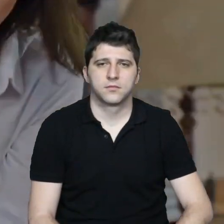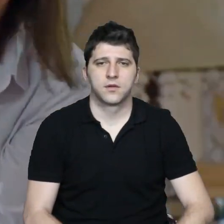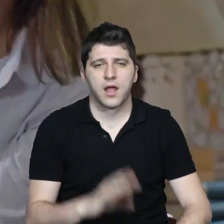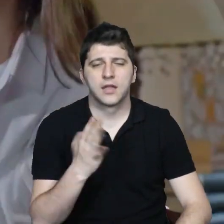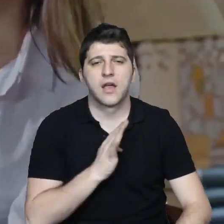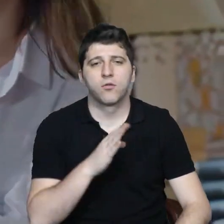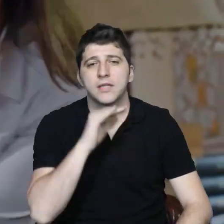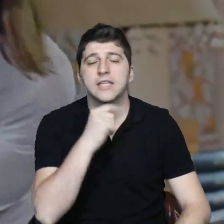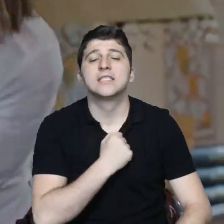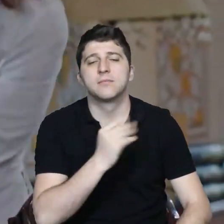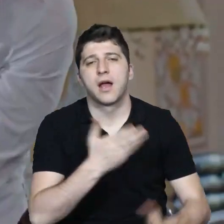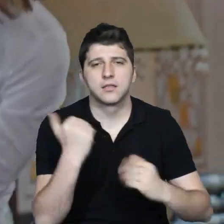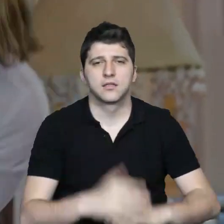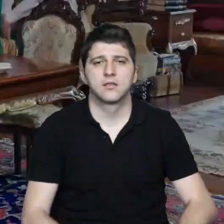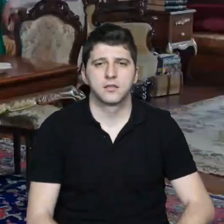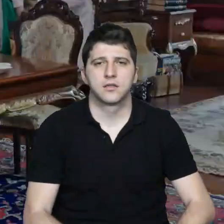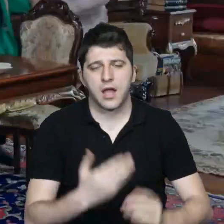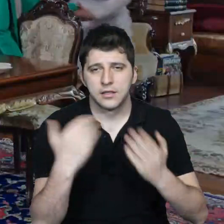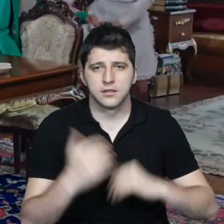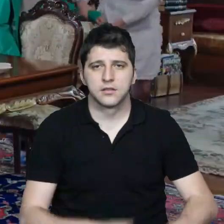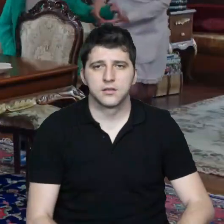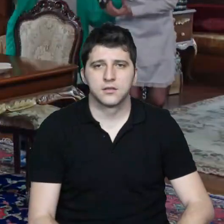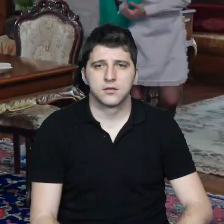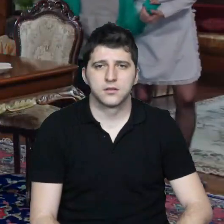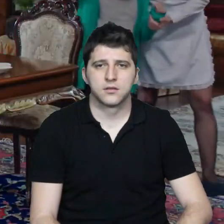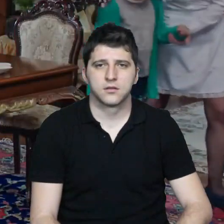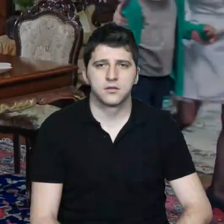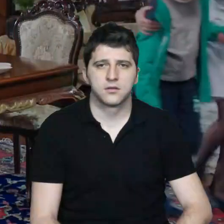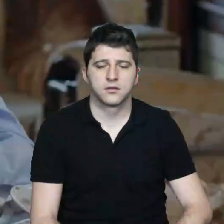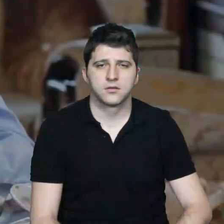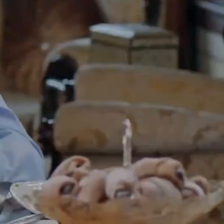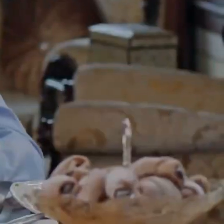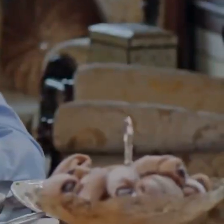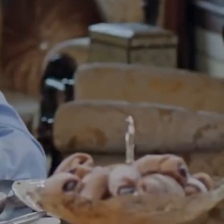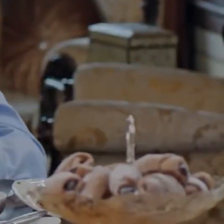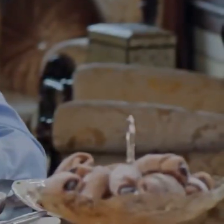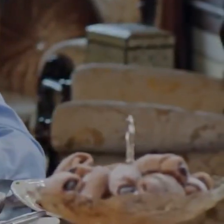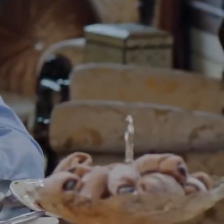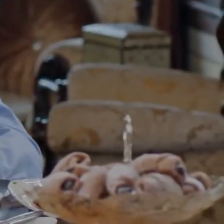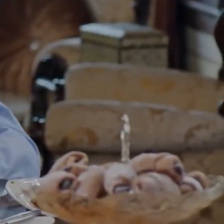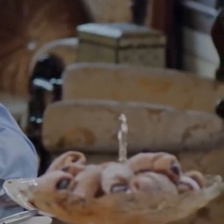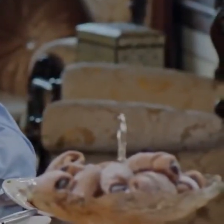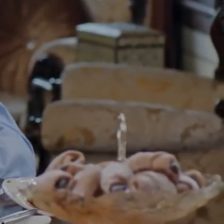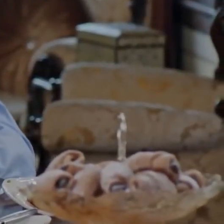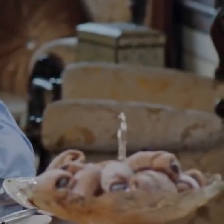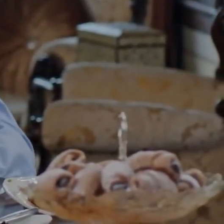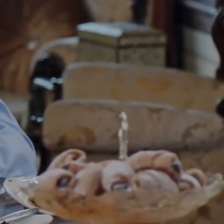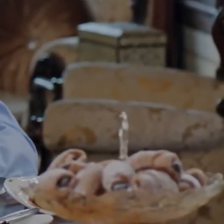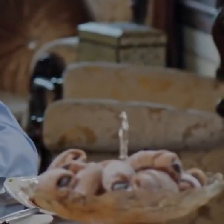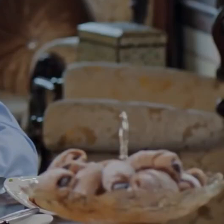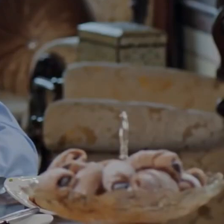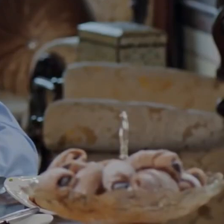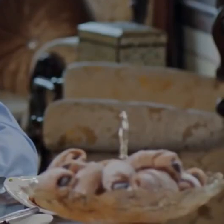Hadi yavrucuğum dedeyi kızdırma gel. Hadi gel. Arda'nın elinden tuttu yürüyorlar. Hizmetli kadın siyah eteğinin